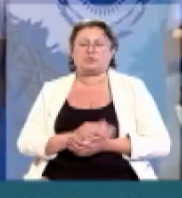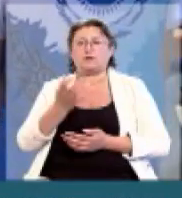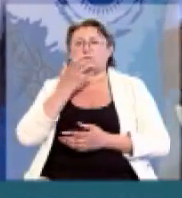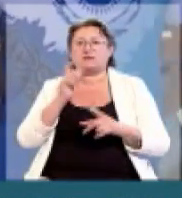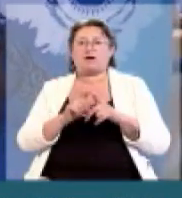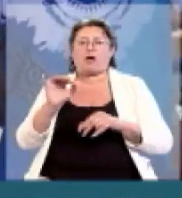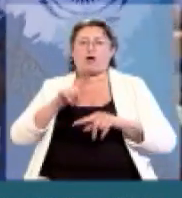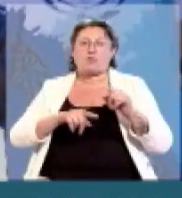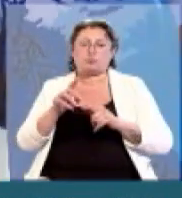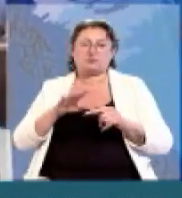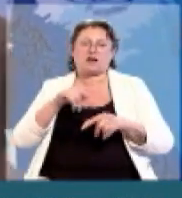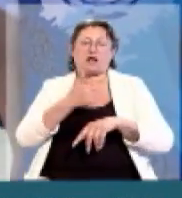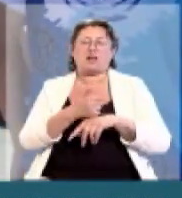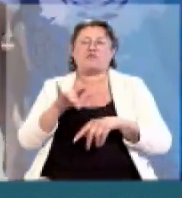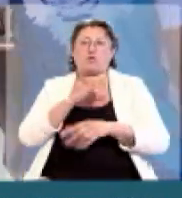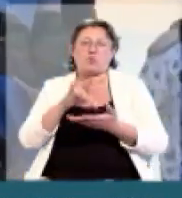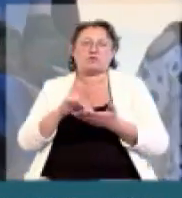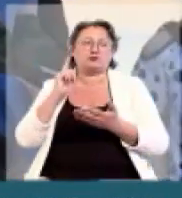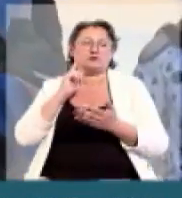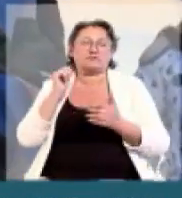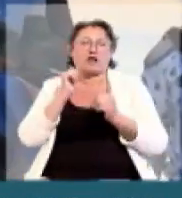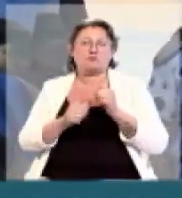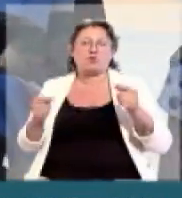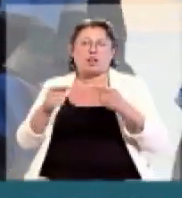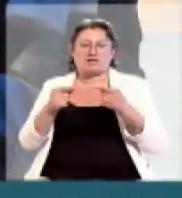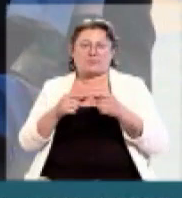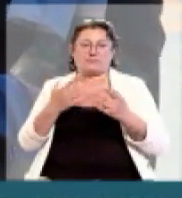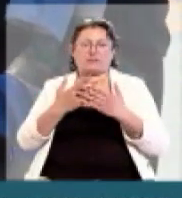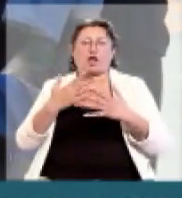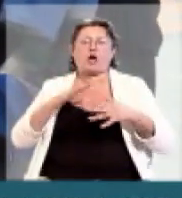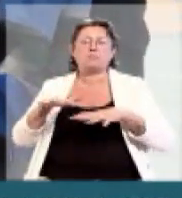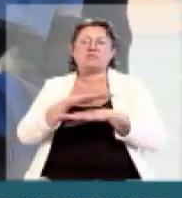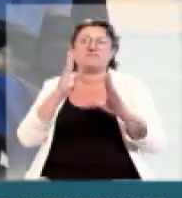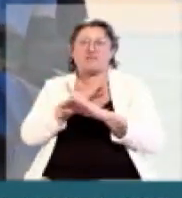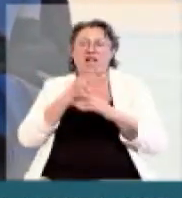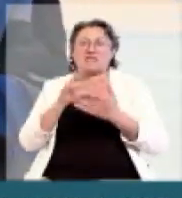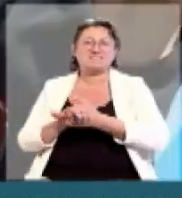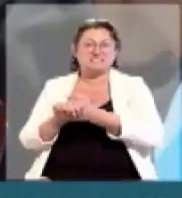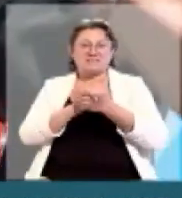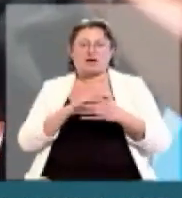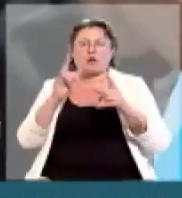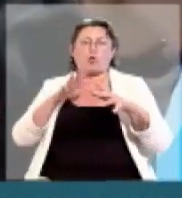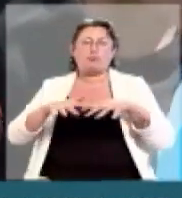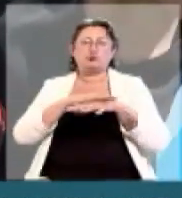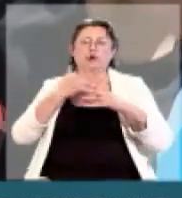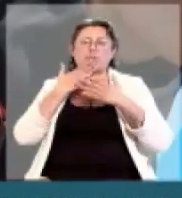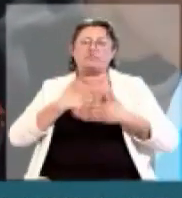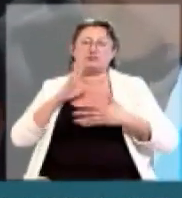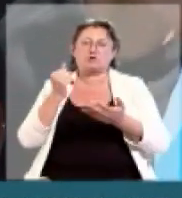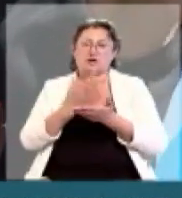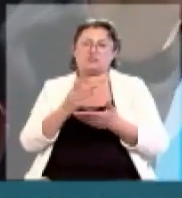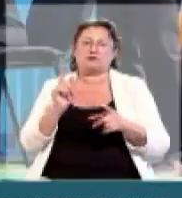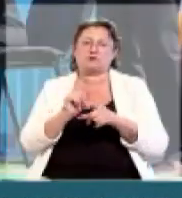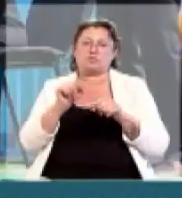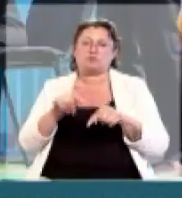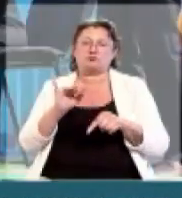Теплые слова о родине и ее главном городе звучали в каждом уголке. Невероятная атмосфера единства, одной общей любви к столице тут